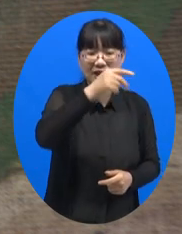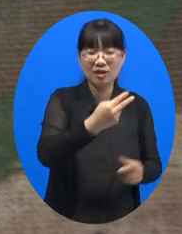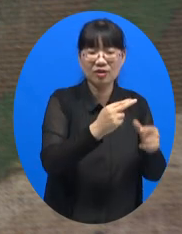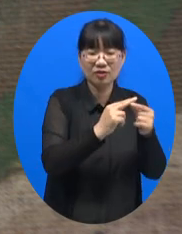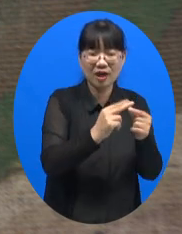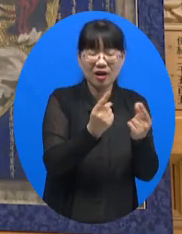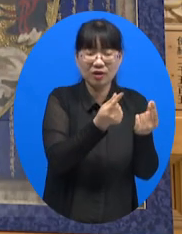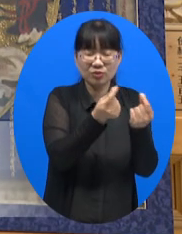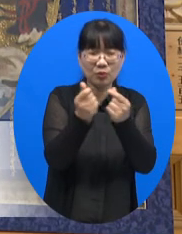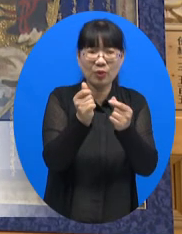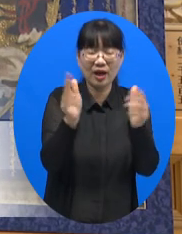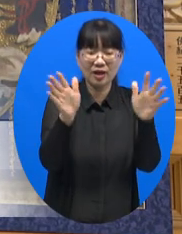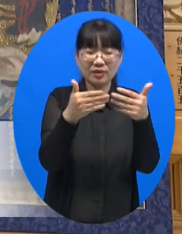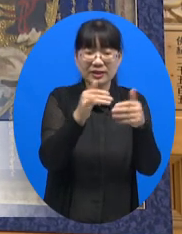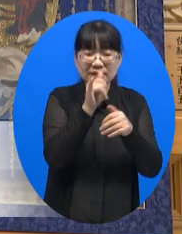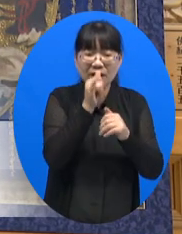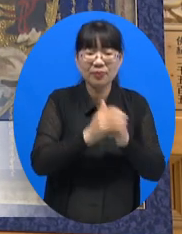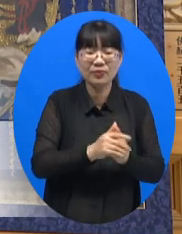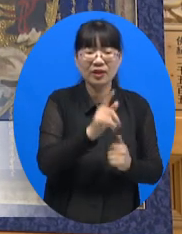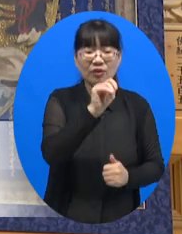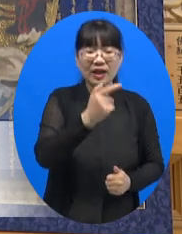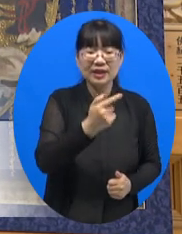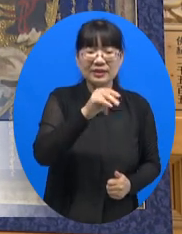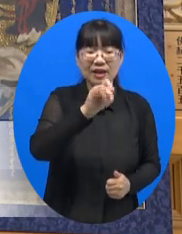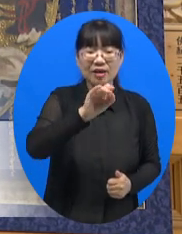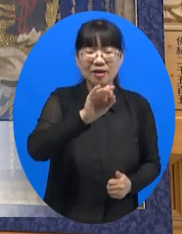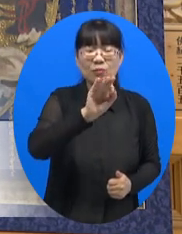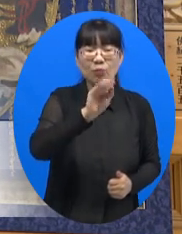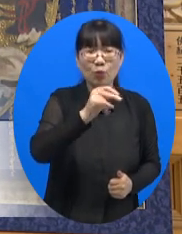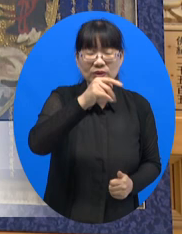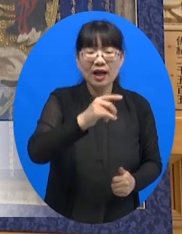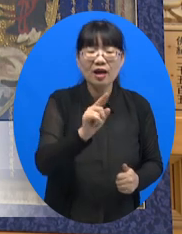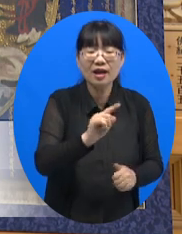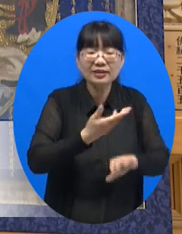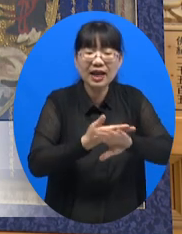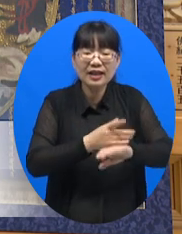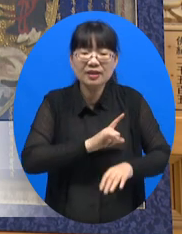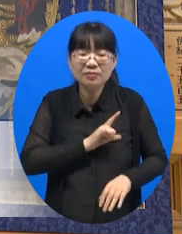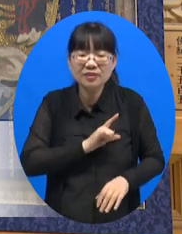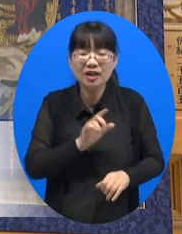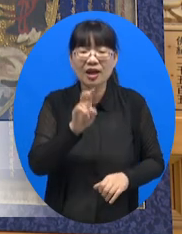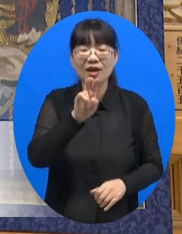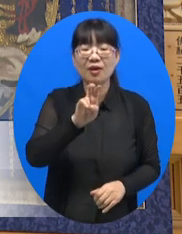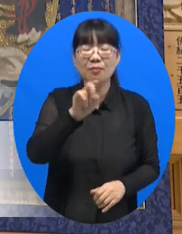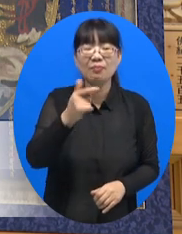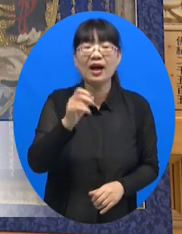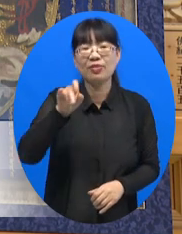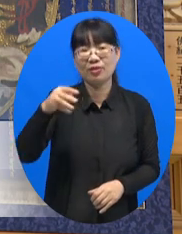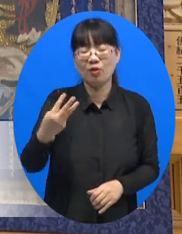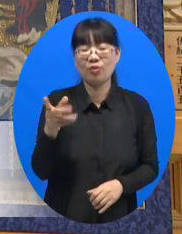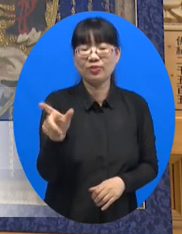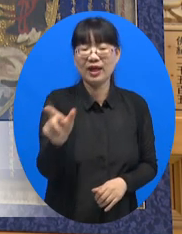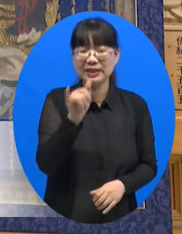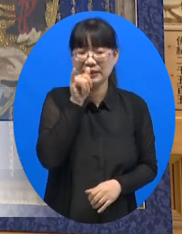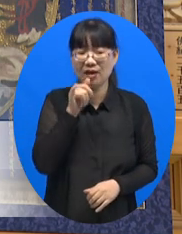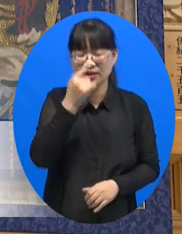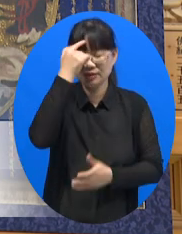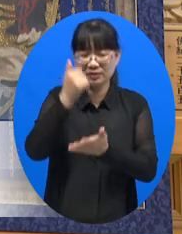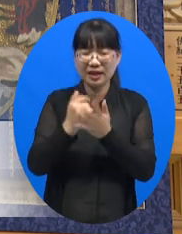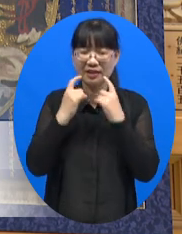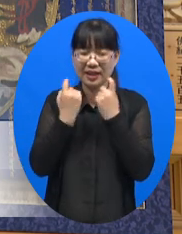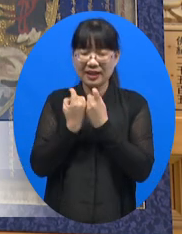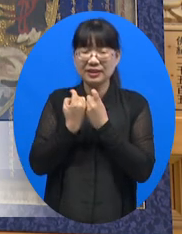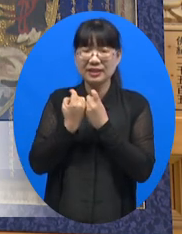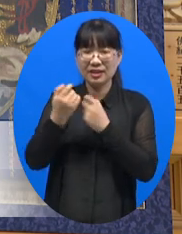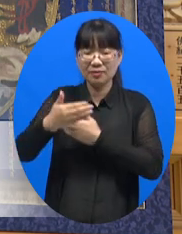관세음보살님의 이제 또 다른 이름이 만월 보살 일하고 있습니까 버너를 쭉 에 생겨났기 때문에 아마도 스님이